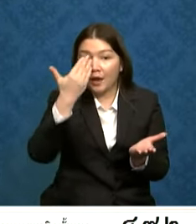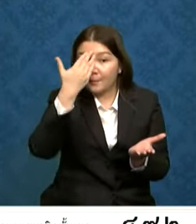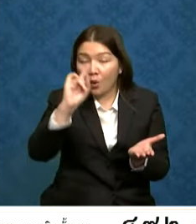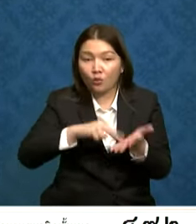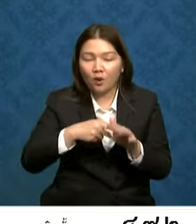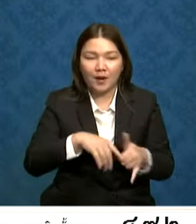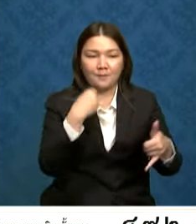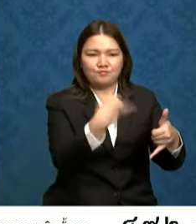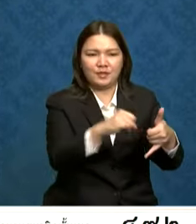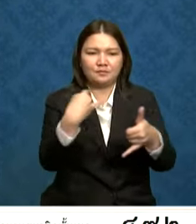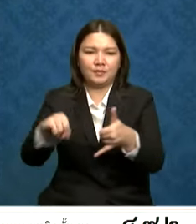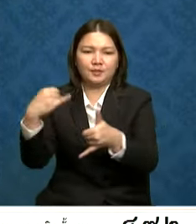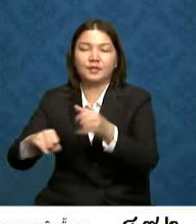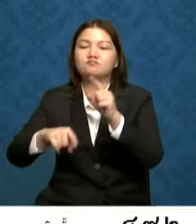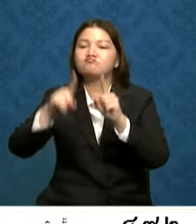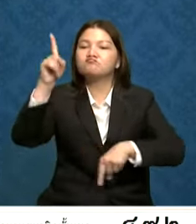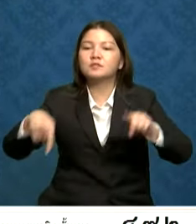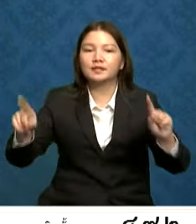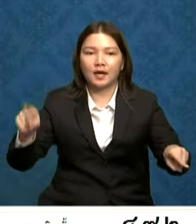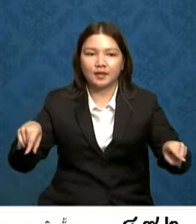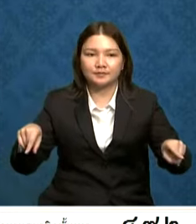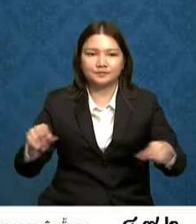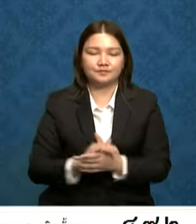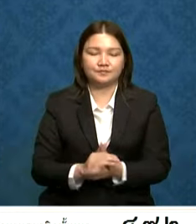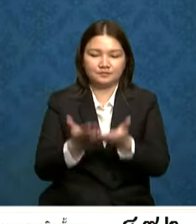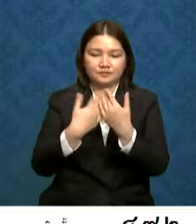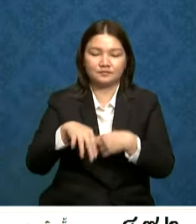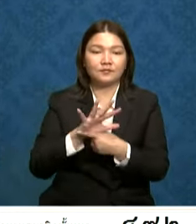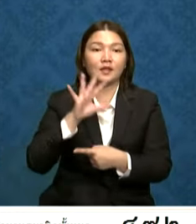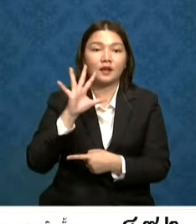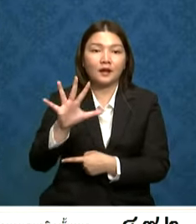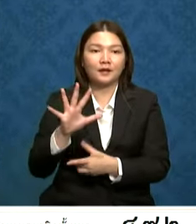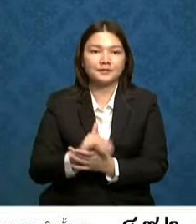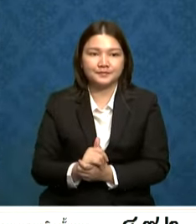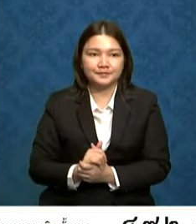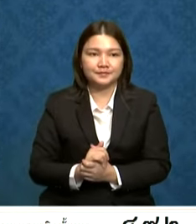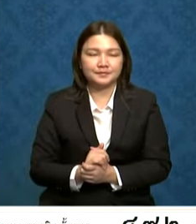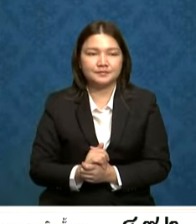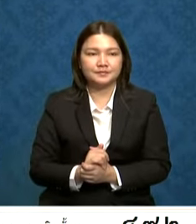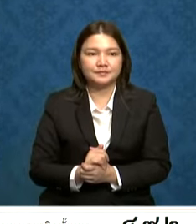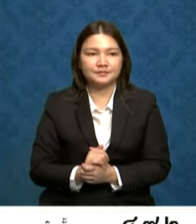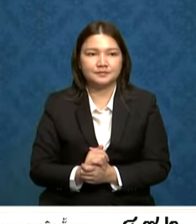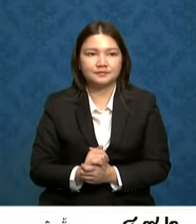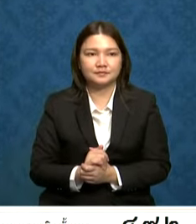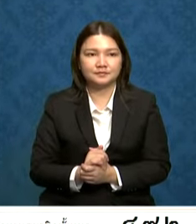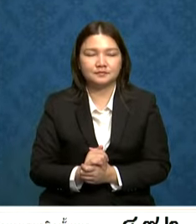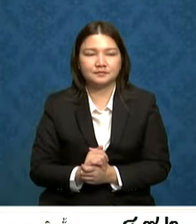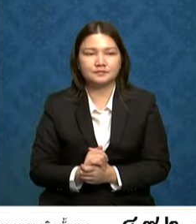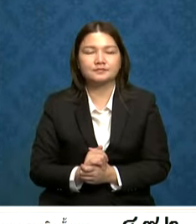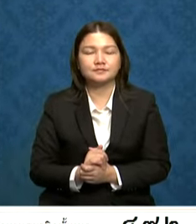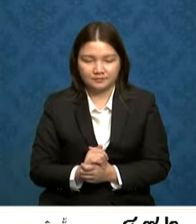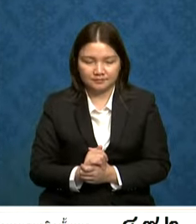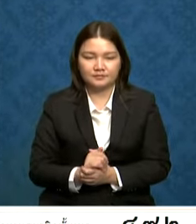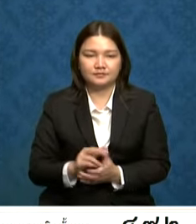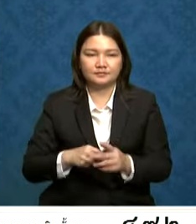มีความแตกต่างกันข้อ 5กิการได้มีข้อสังเกตไว้หลายประการเพื่อให้